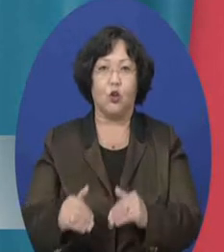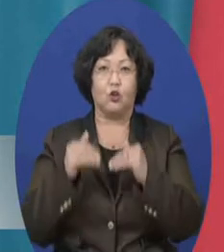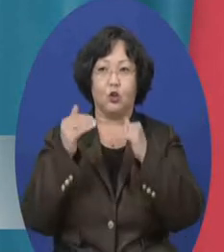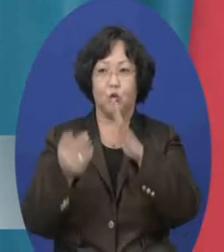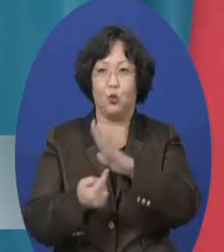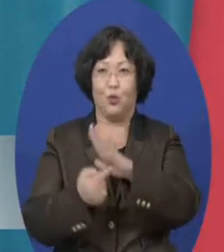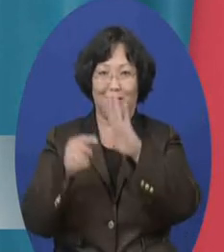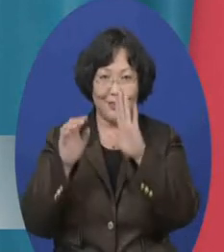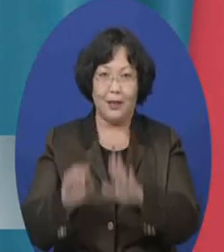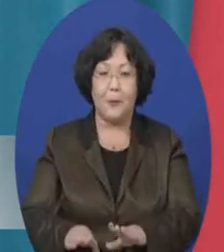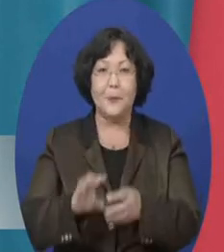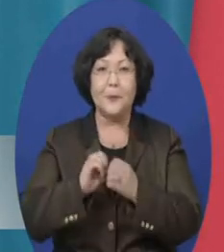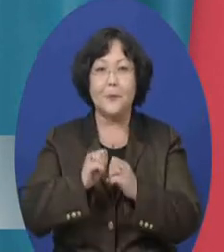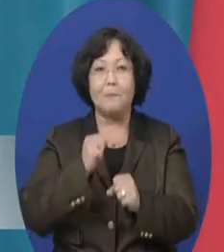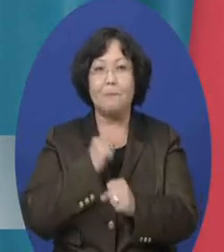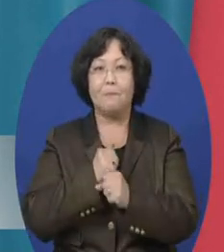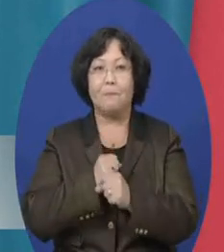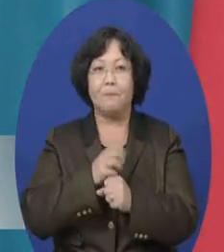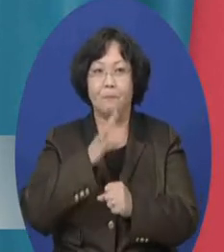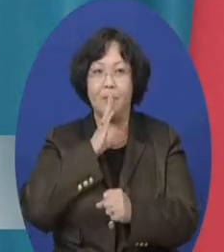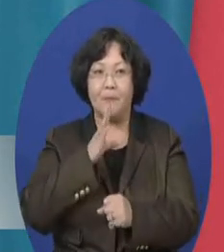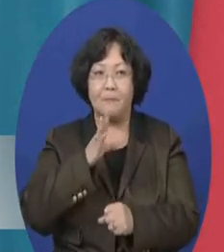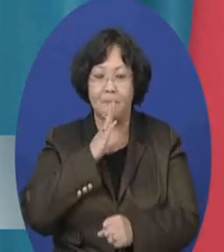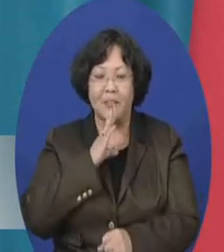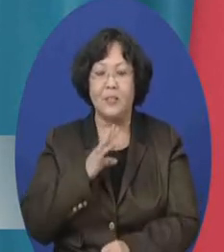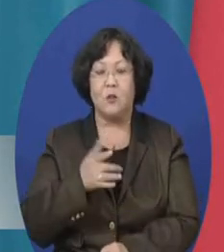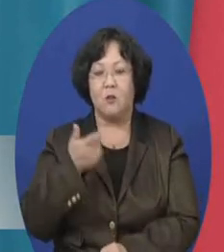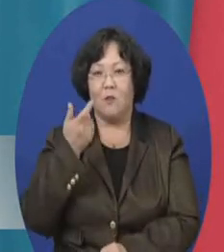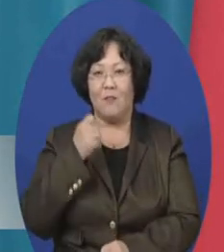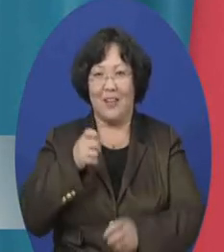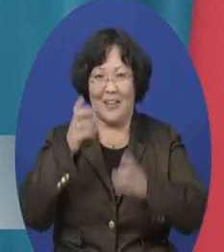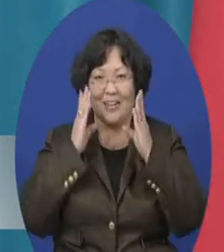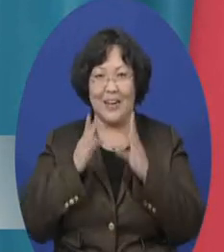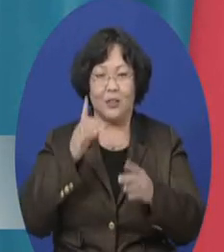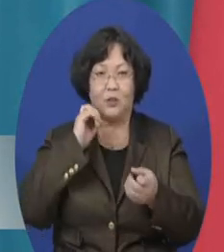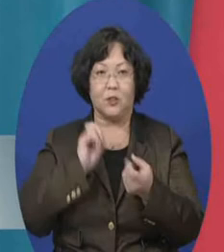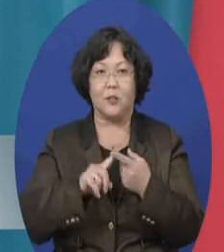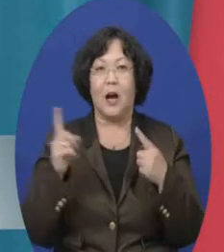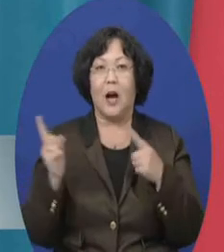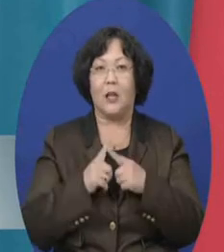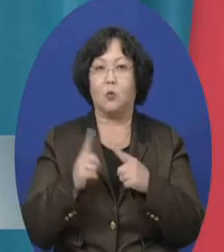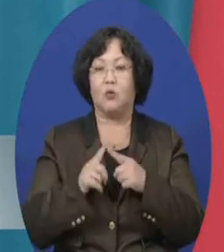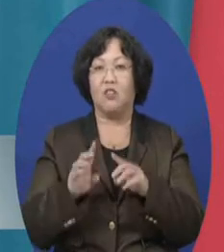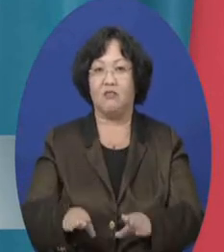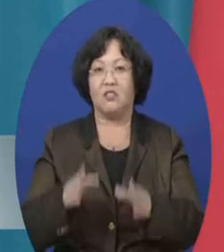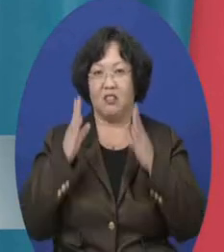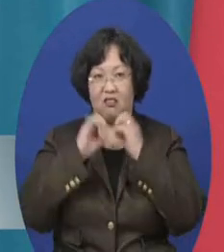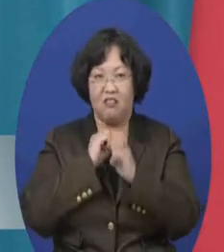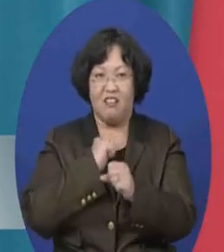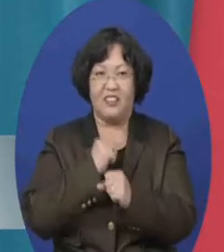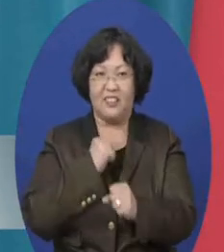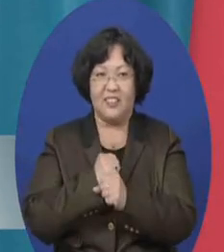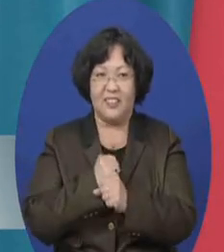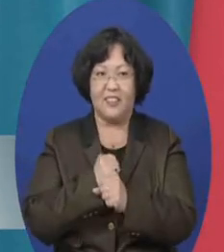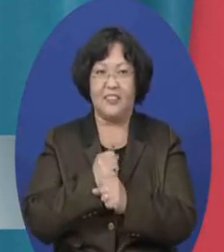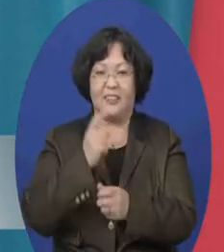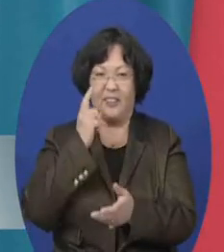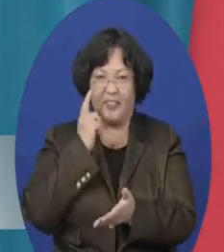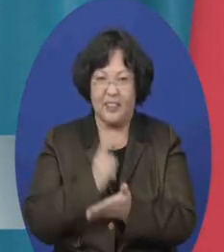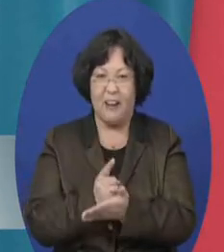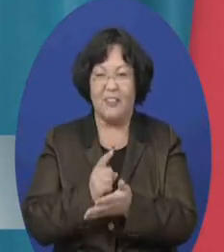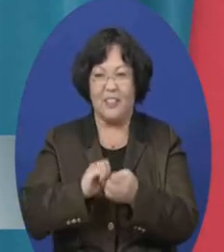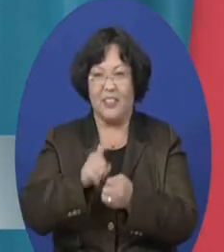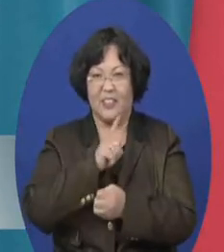болохыг одоо зорьсон нэлийн одоо амбицтай одоо хатуу зорилго тавьж байгаа ийм төсөв боллоо